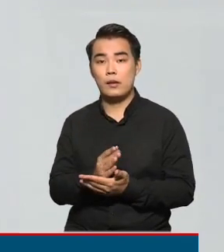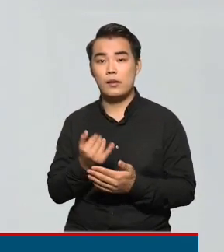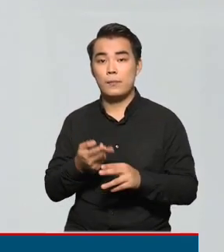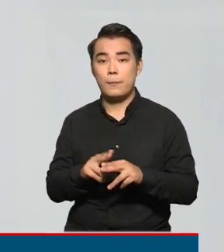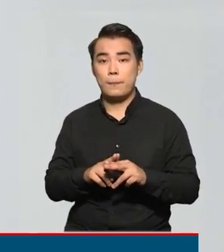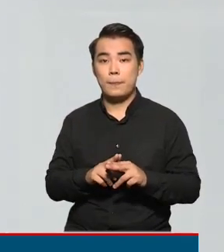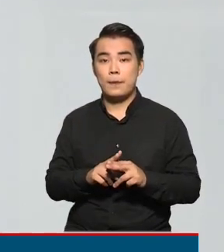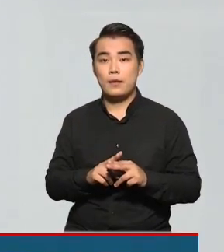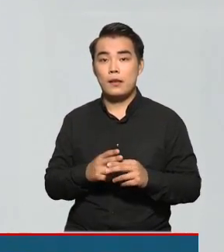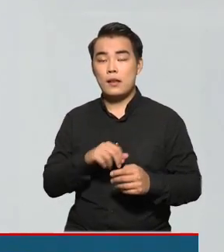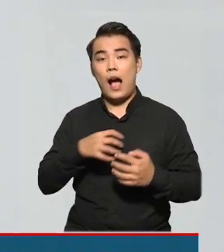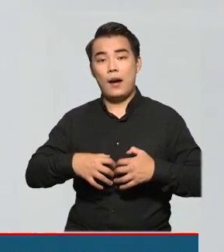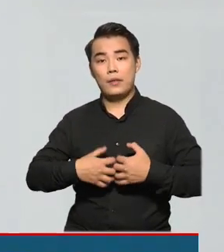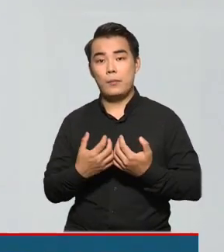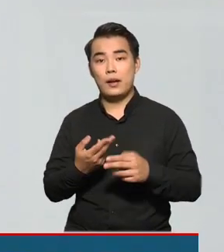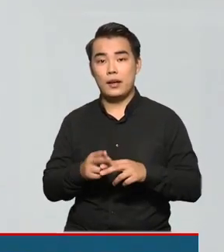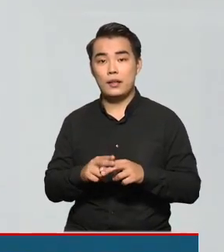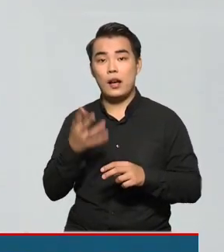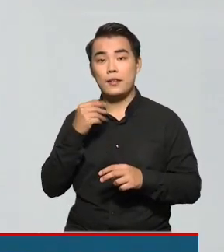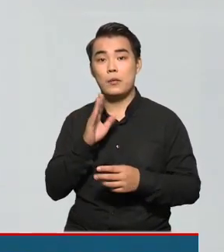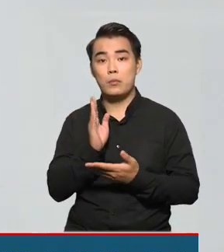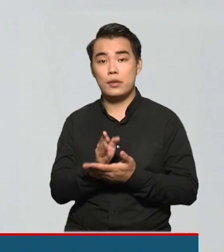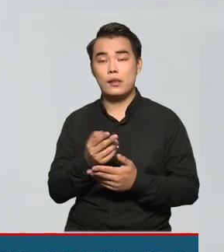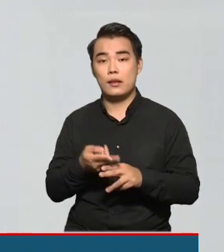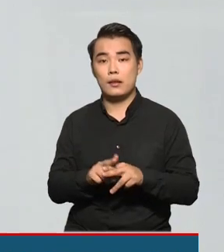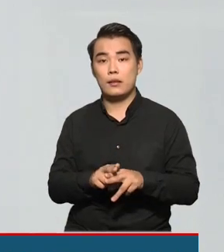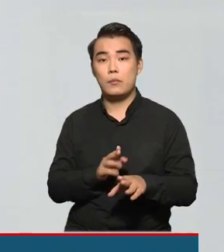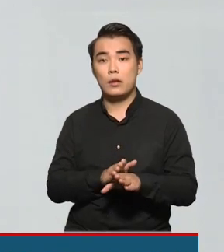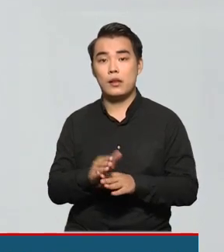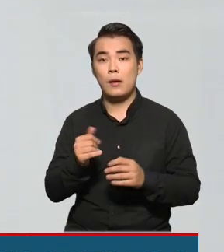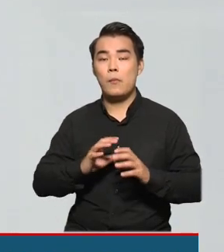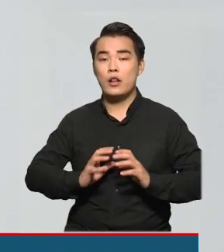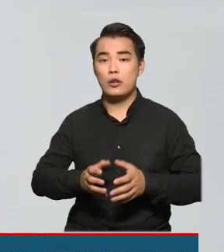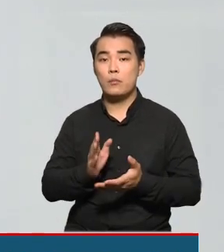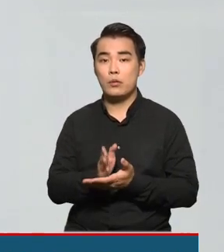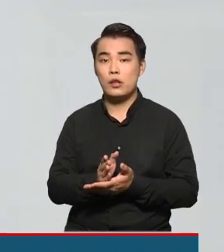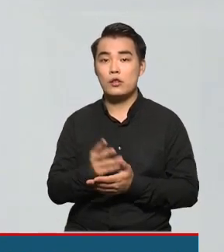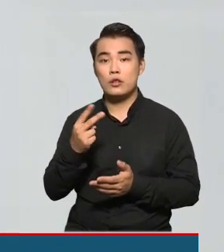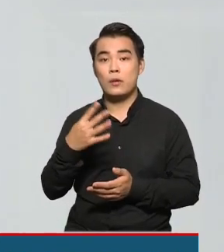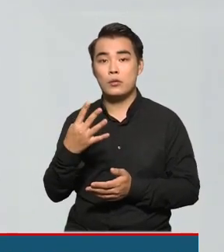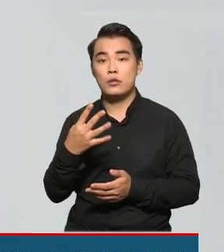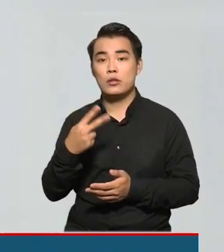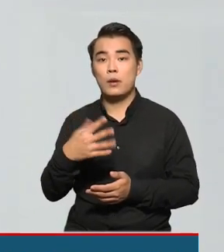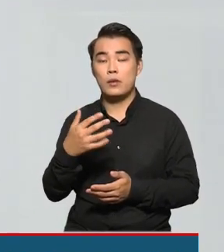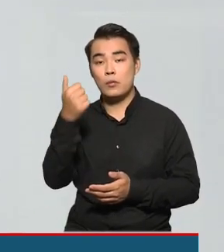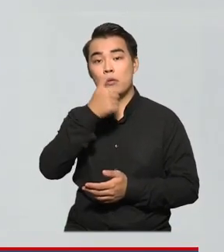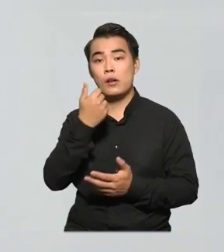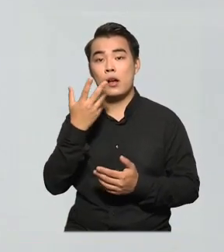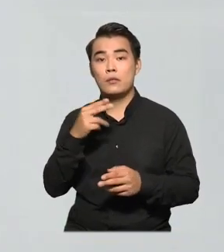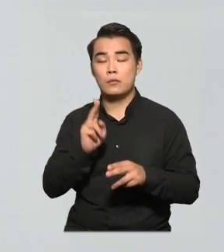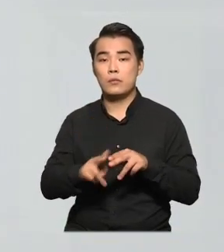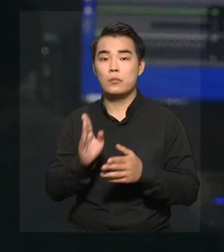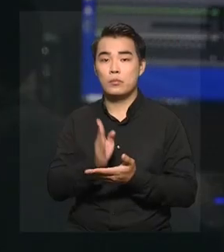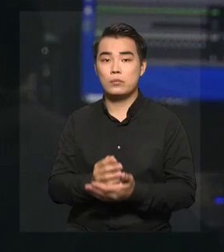Пилотный этапты өткеннен кейін біз оны масштабтаймыз. 24-25-ші жылы толық біту керек.